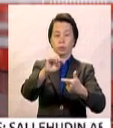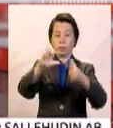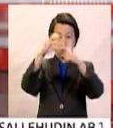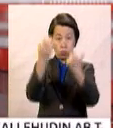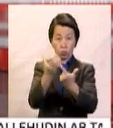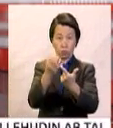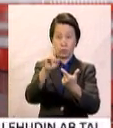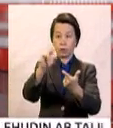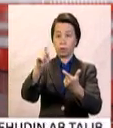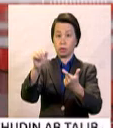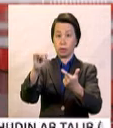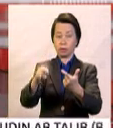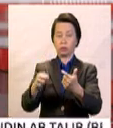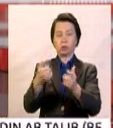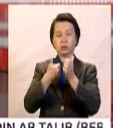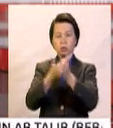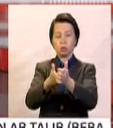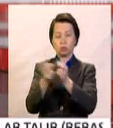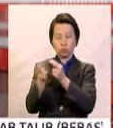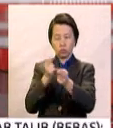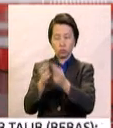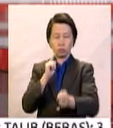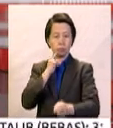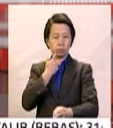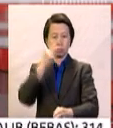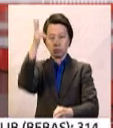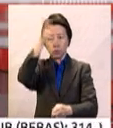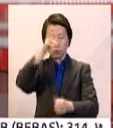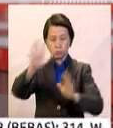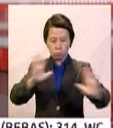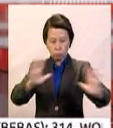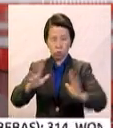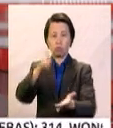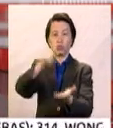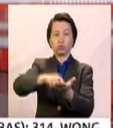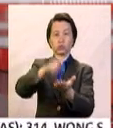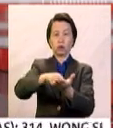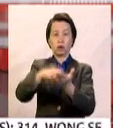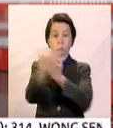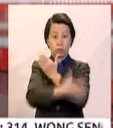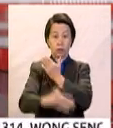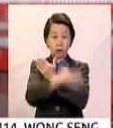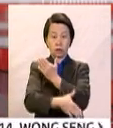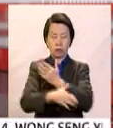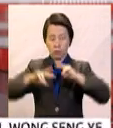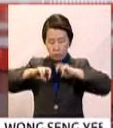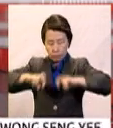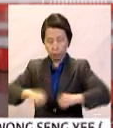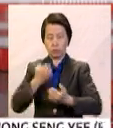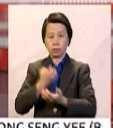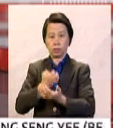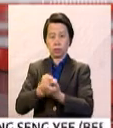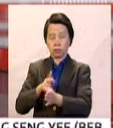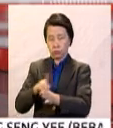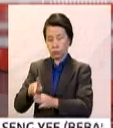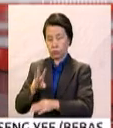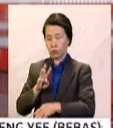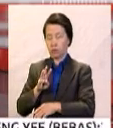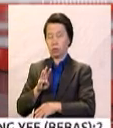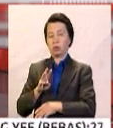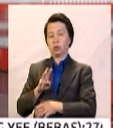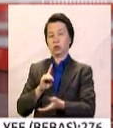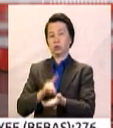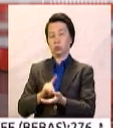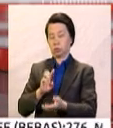Global Ratings, baru-baru ini berdasarkan usaha serius kerajaan mengawal hutang negara. Menurut penganalisis ekonomi Profesor Madya Dr.